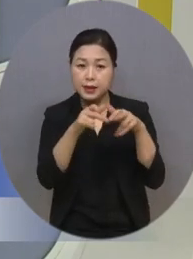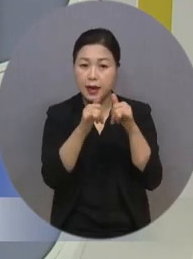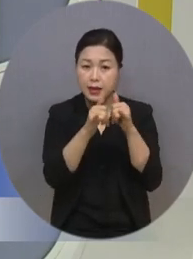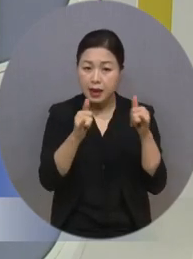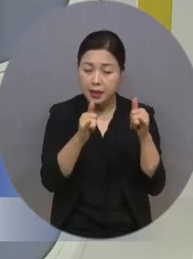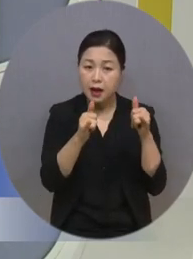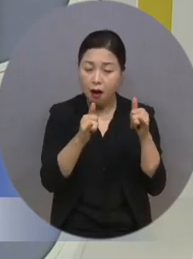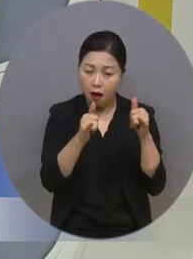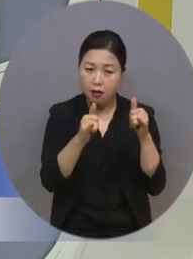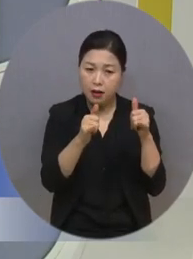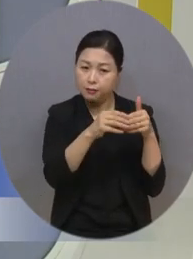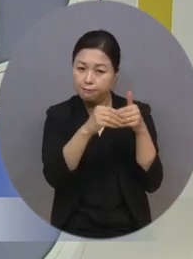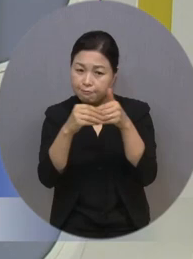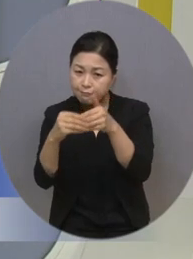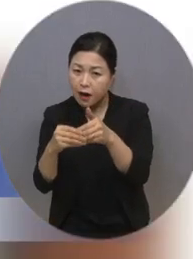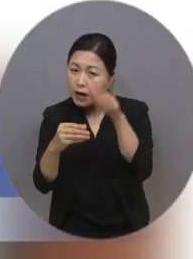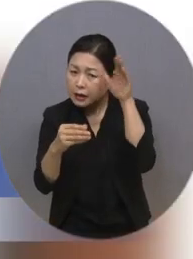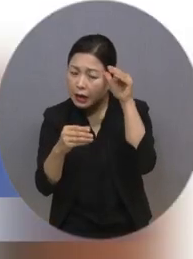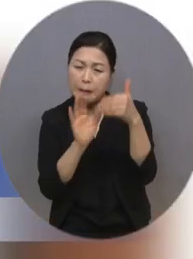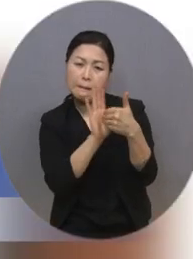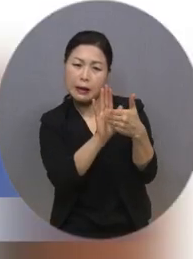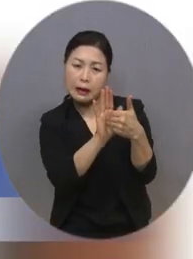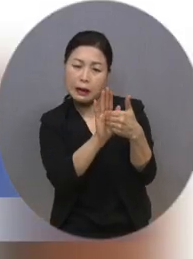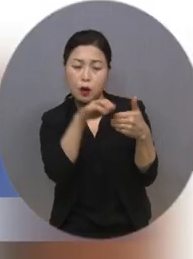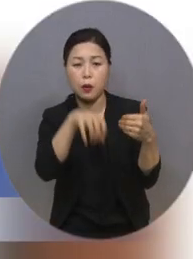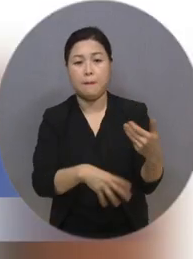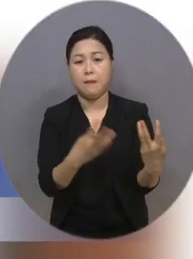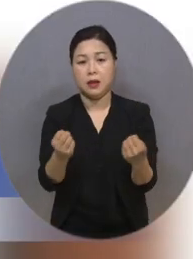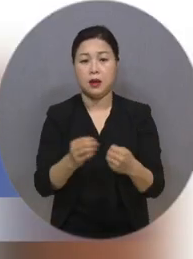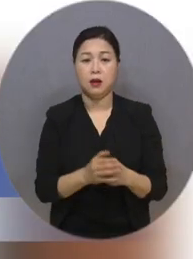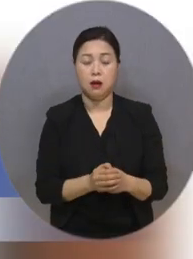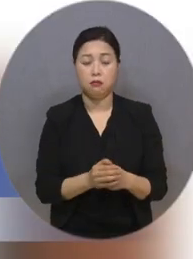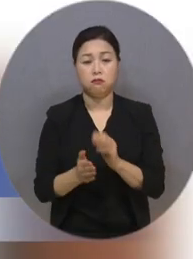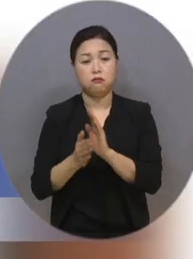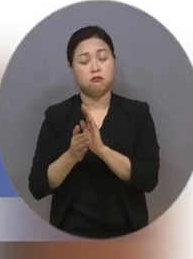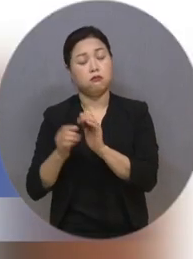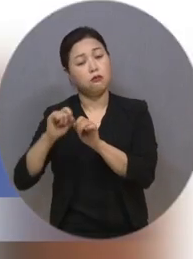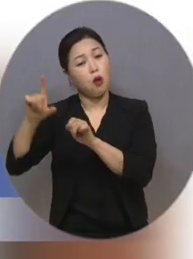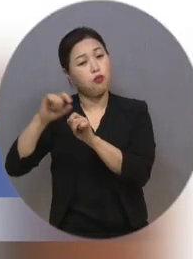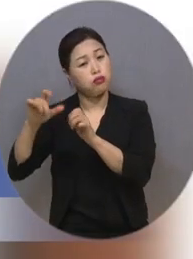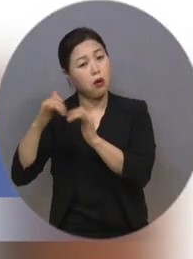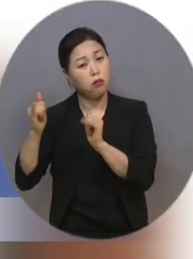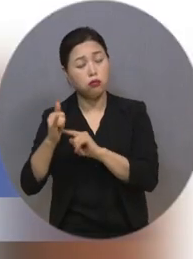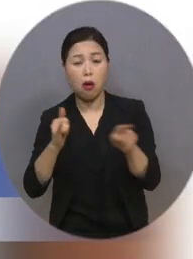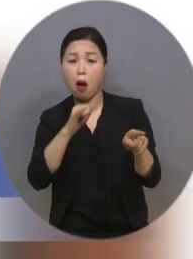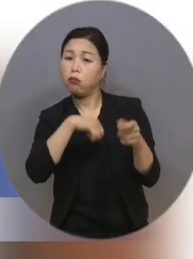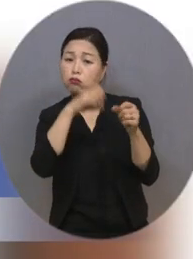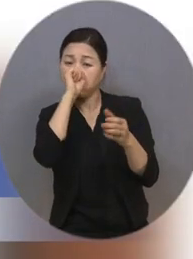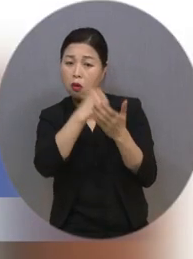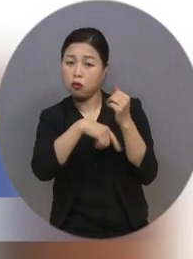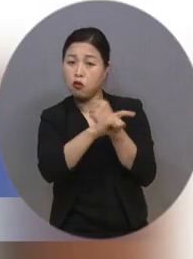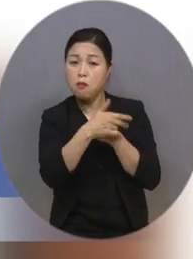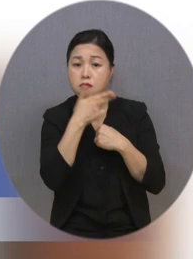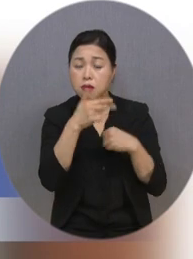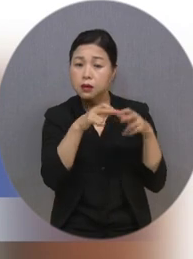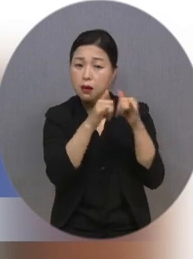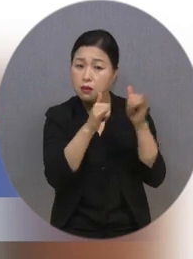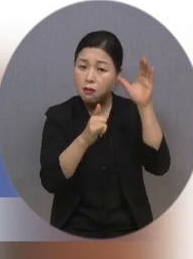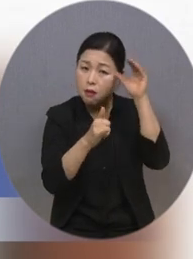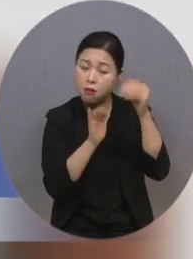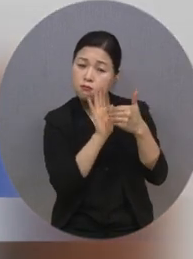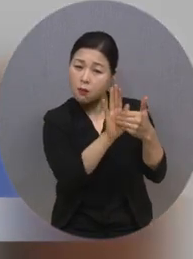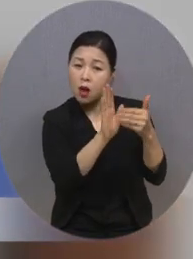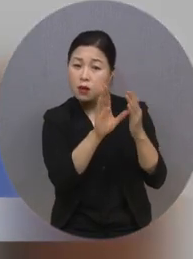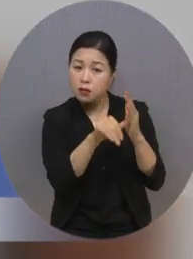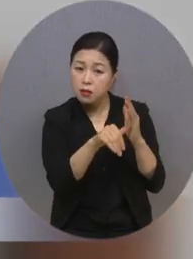제한하는 곳이 여전히 많은데요. 사실 대다수의 시민들이 정당한 사유 없이 장애인 보조견의 출입을 거부할